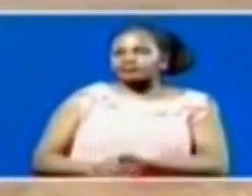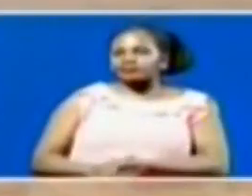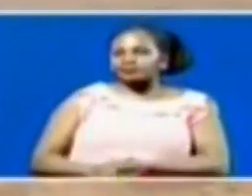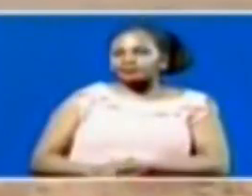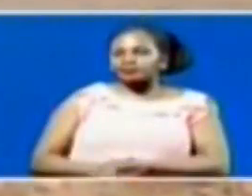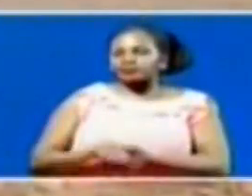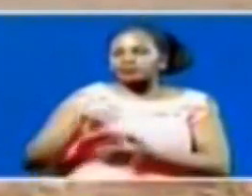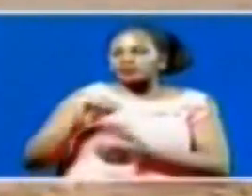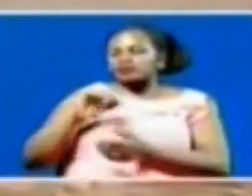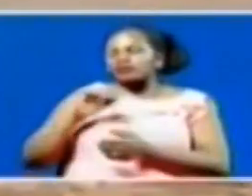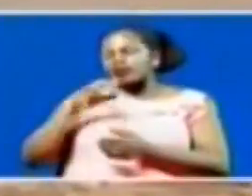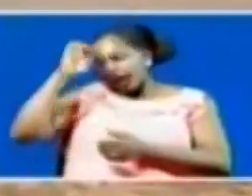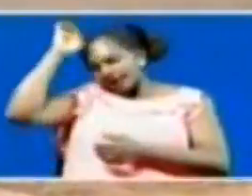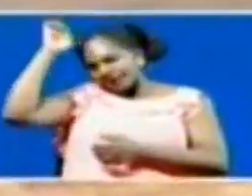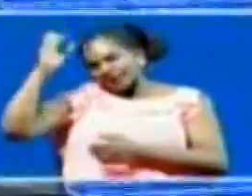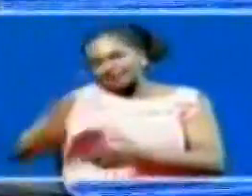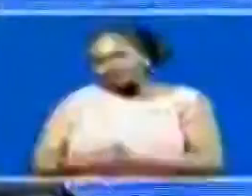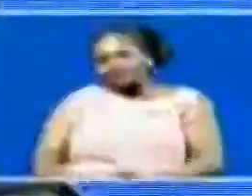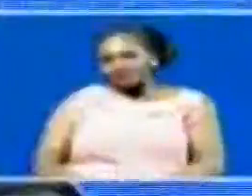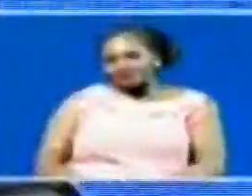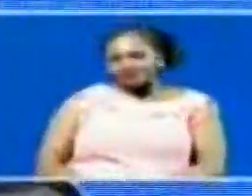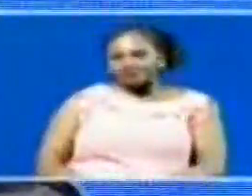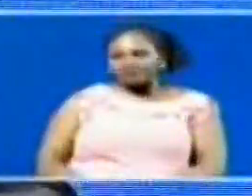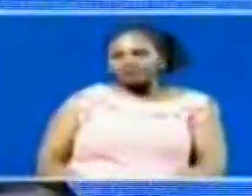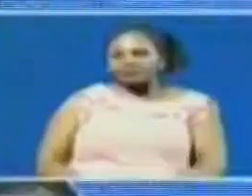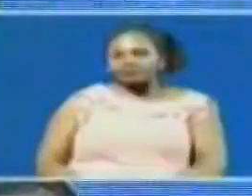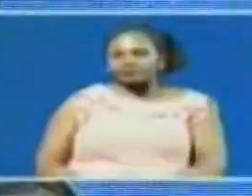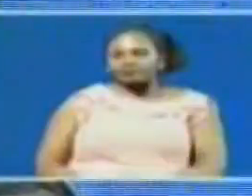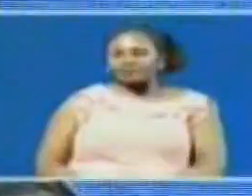County of Singishu. Na mtazamaji